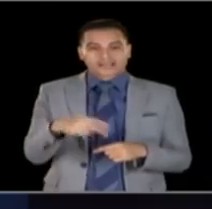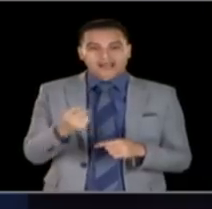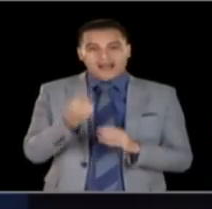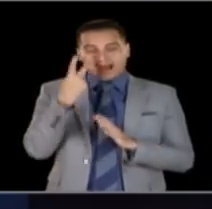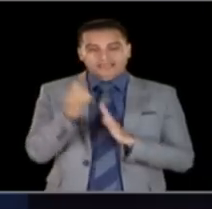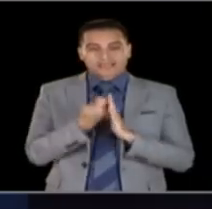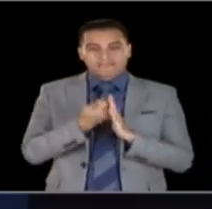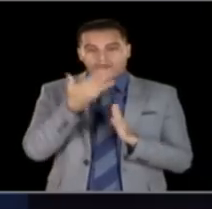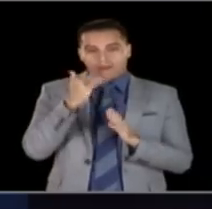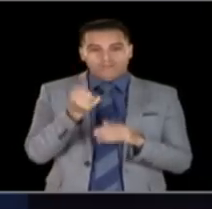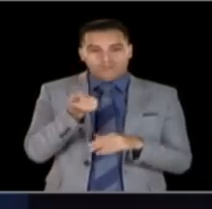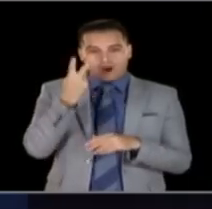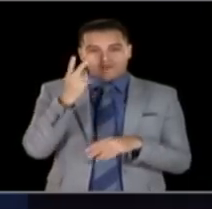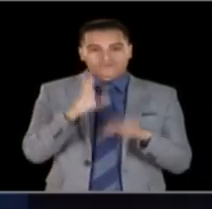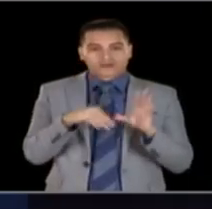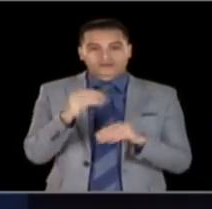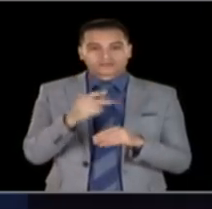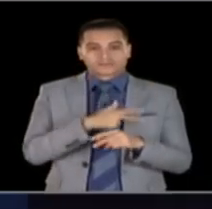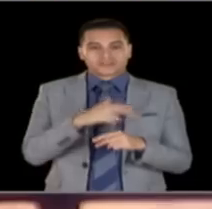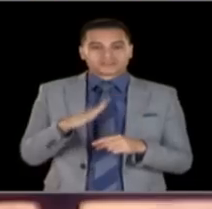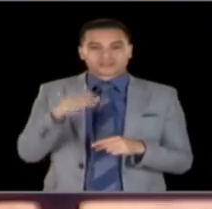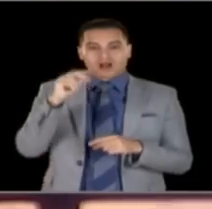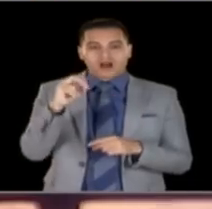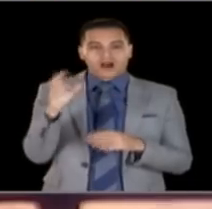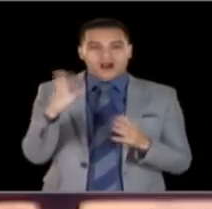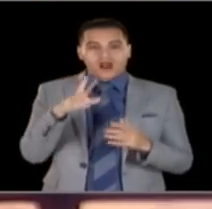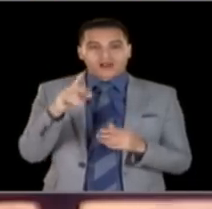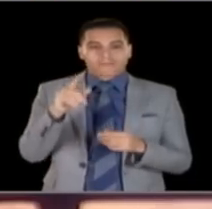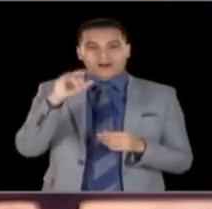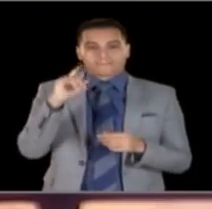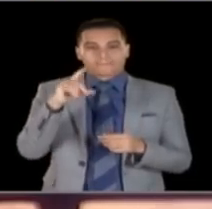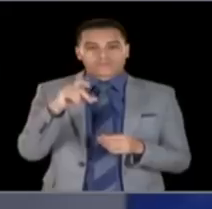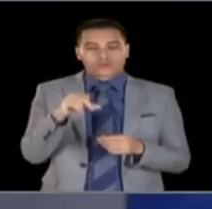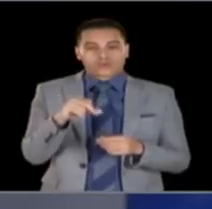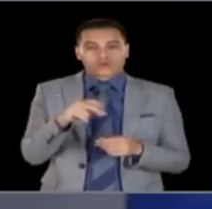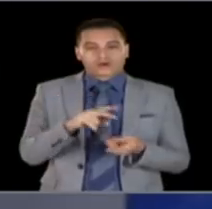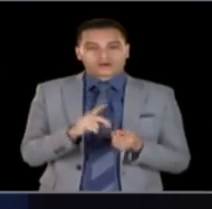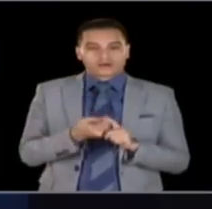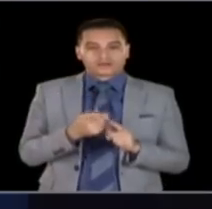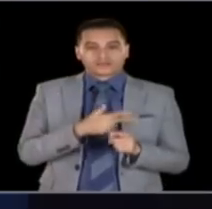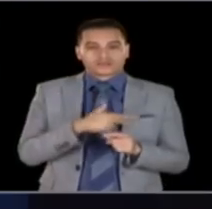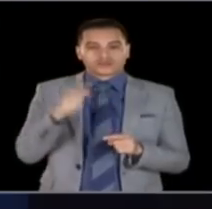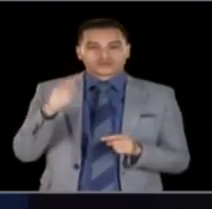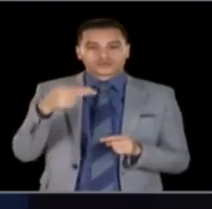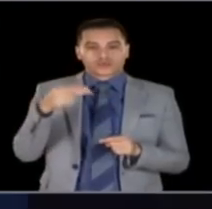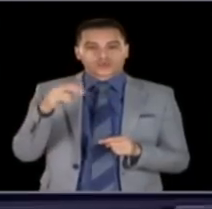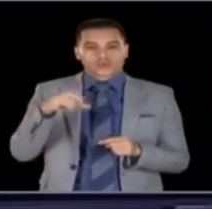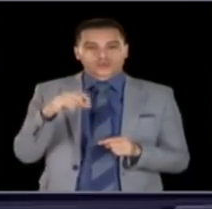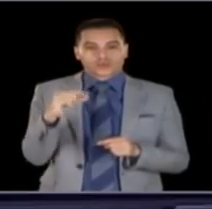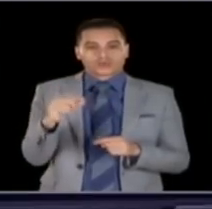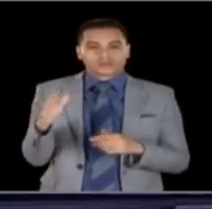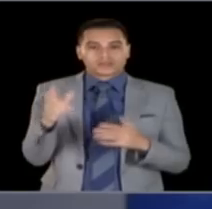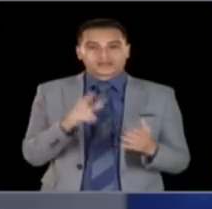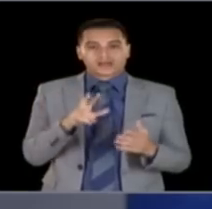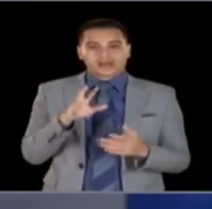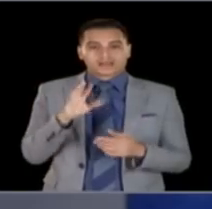أديب عربي مؤلف رواية ساق البامبو، أنت قلت لي يوسف إدريس، هو طبعا سعود